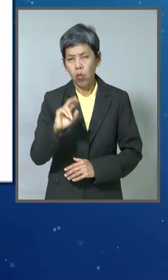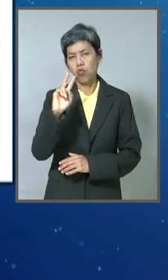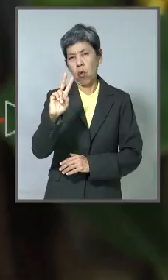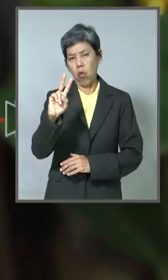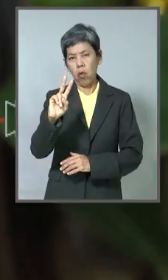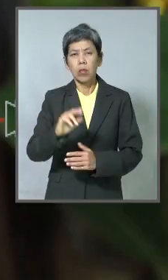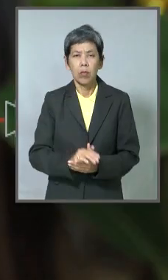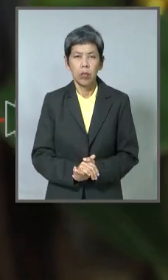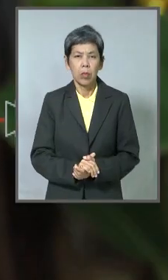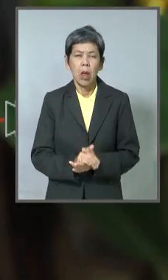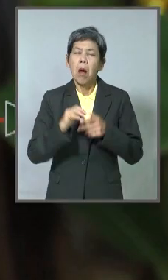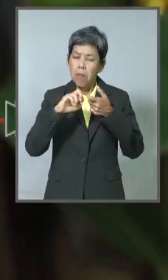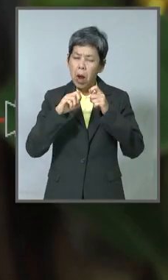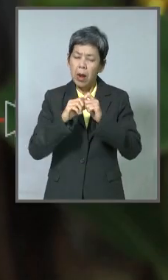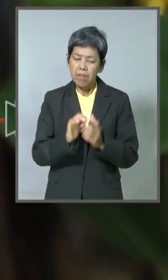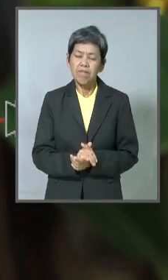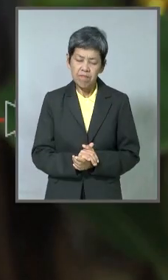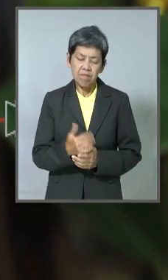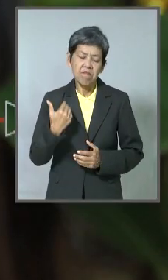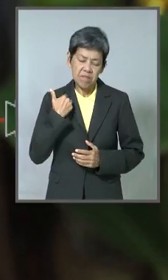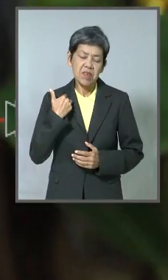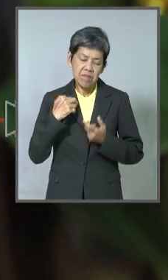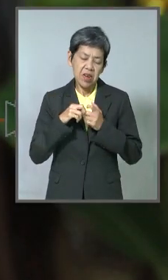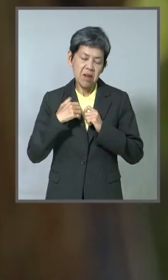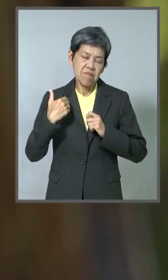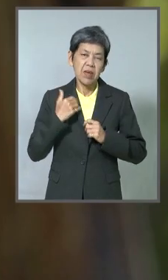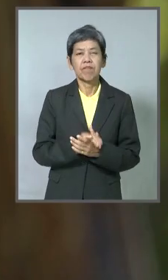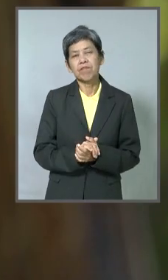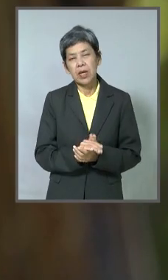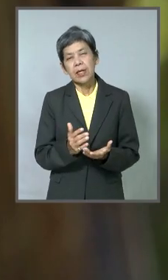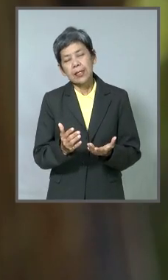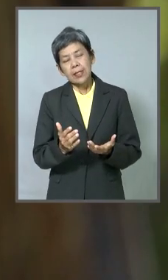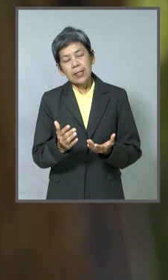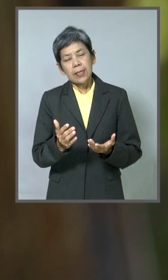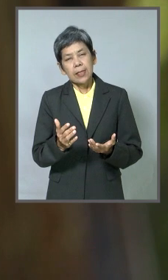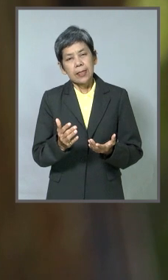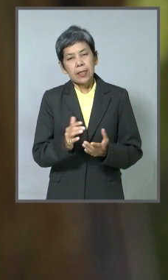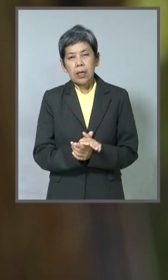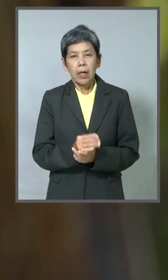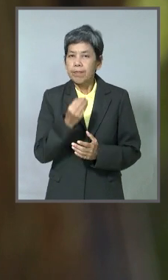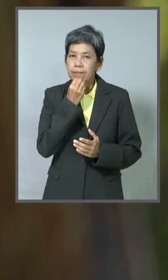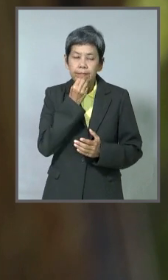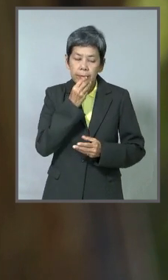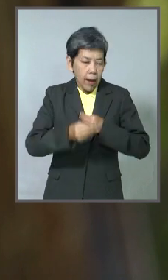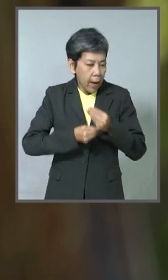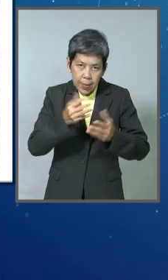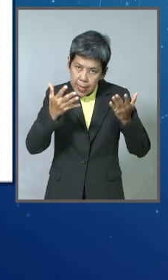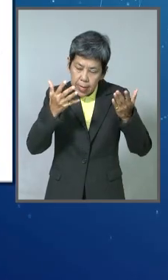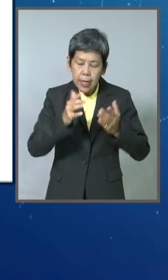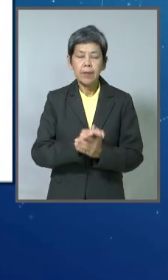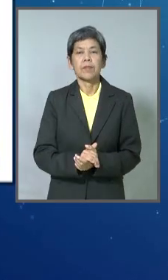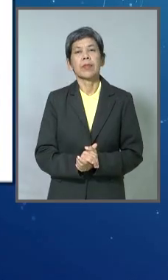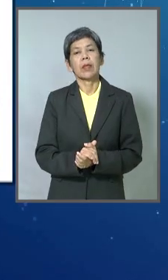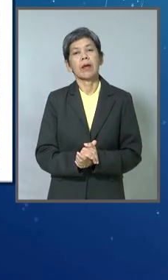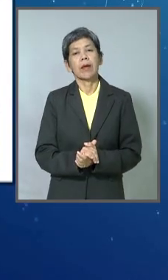คน ปัญหาของมันจริงๆมีหลายเรื่องมากเช่นไม่มีอาหารขายนะ